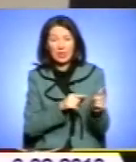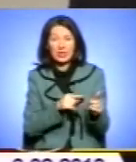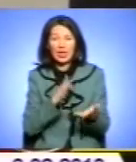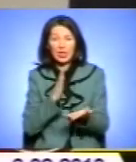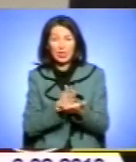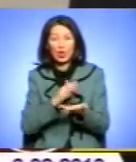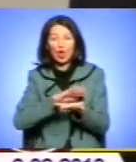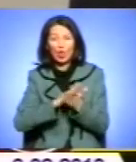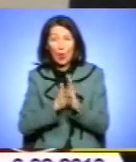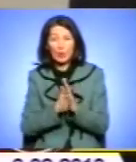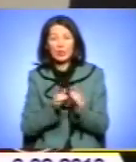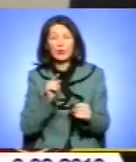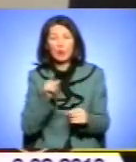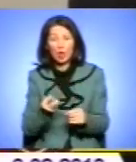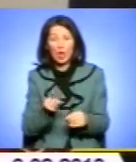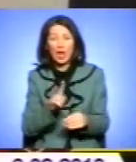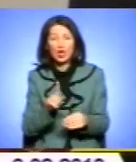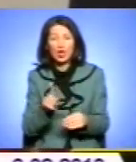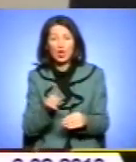існує домовленість про те, що